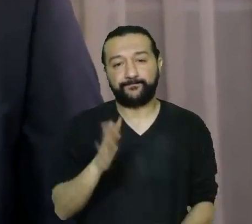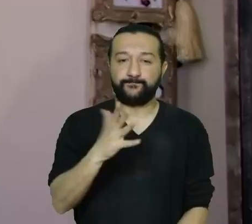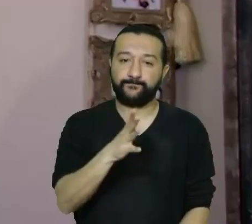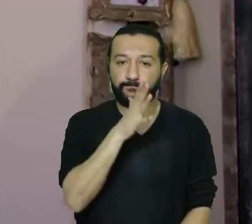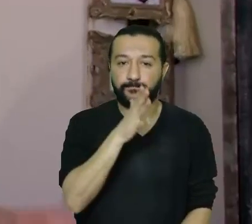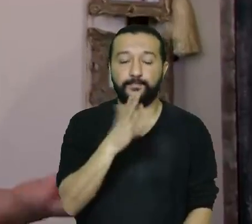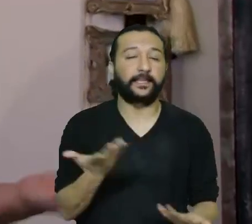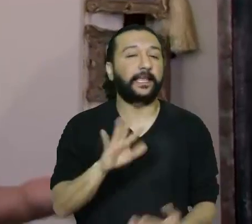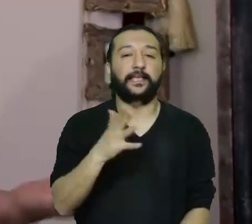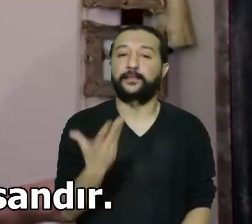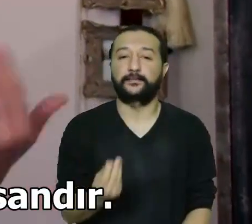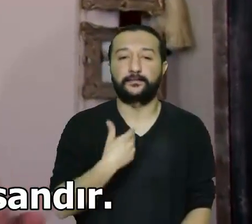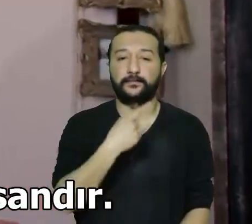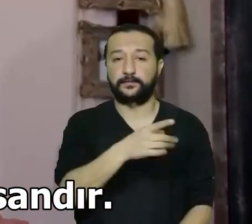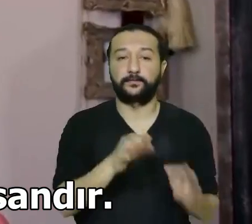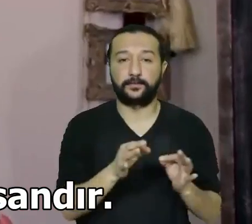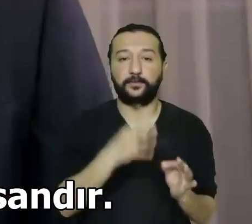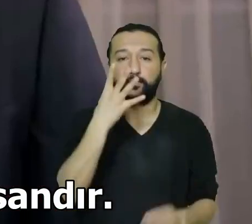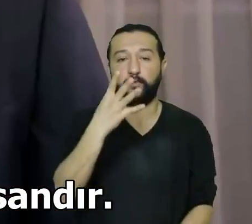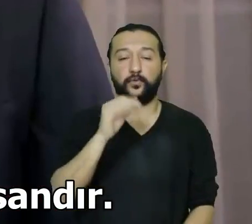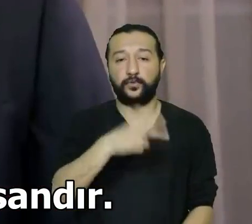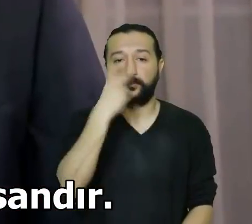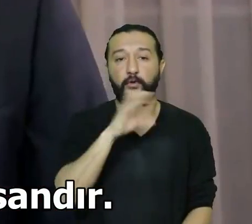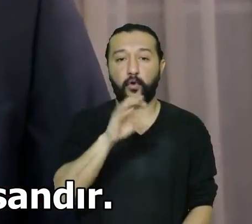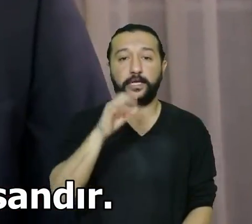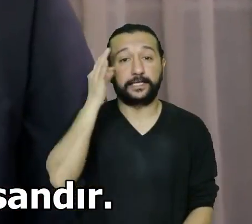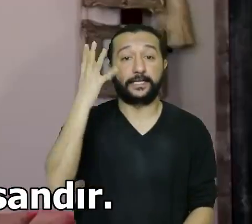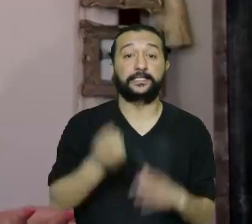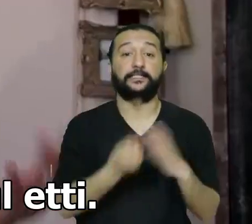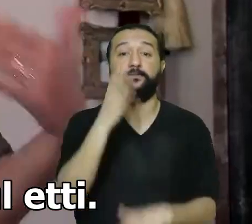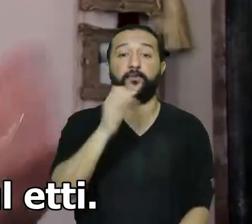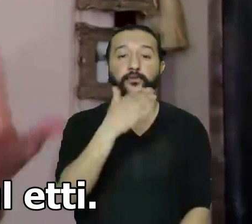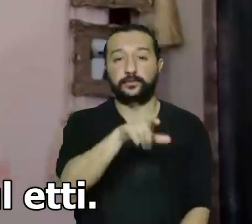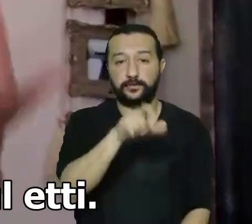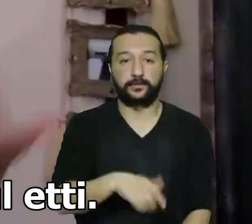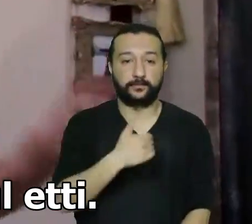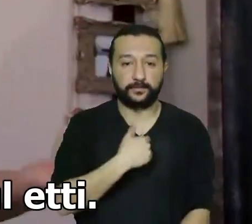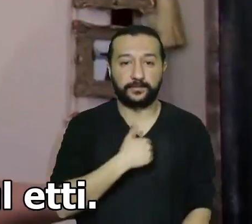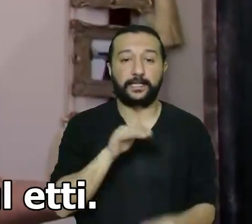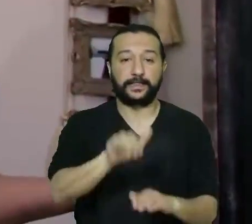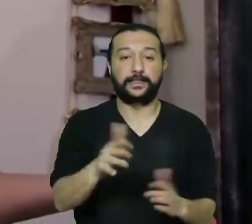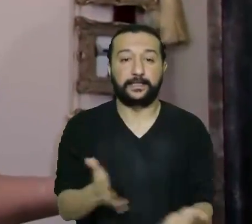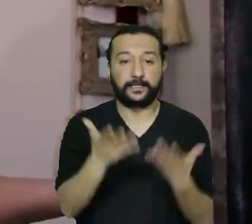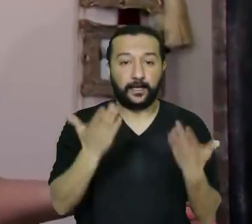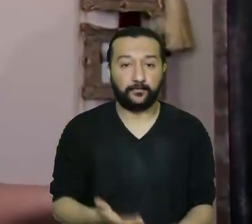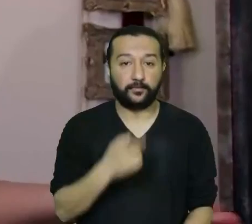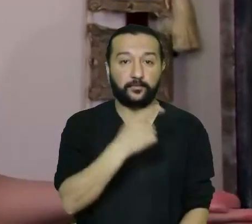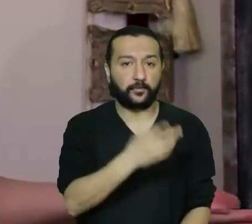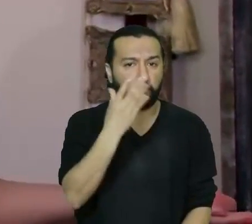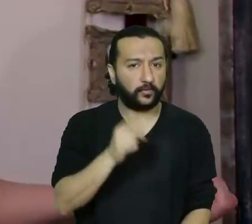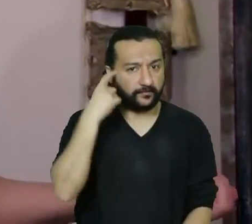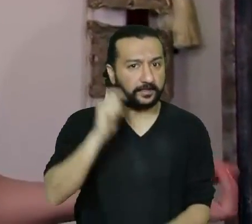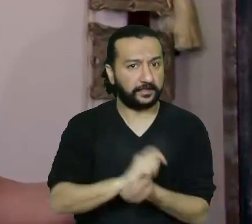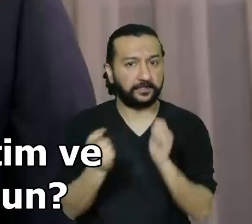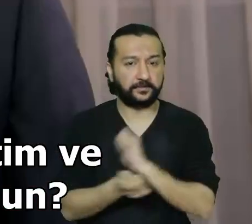Yani. Ne yani ne? Biricik tam 4 tane müzik hocasını delirtmiş bir insandır. Hayır, bizim teşviğimizle kabul etti. Allah Allah, ne oldu da